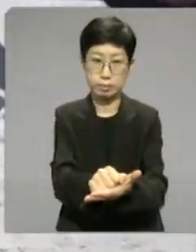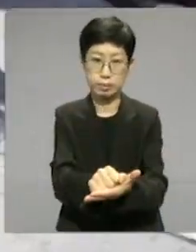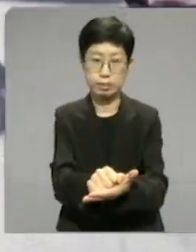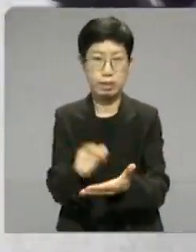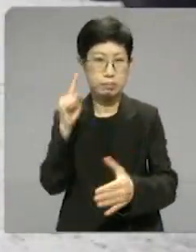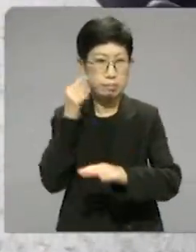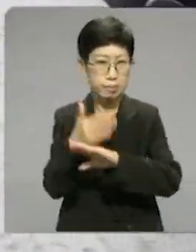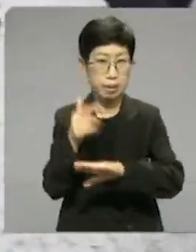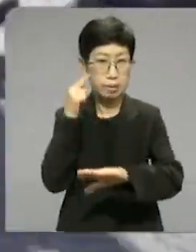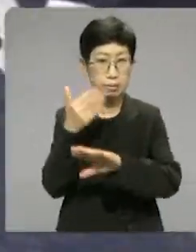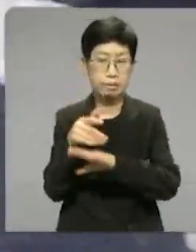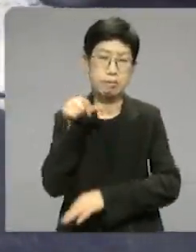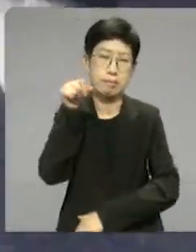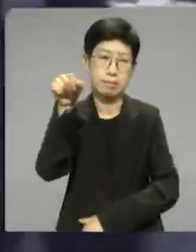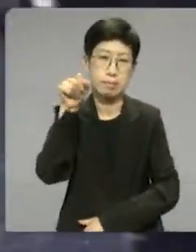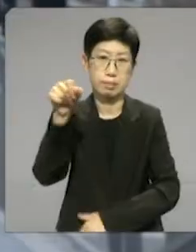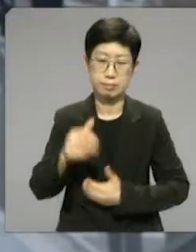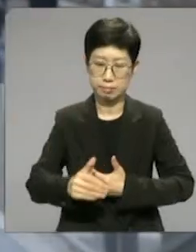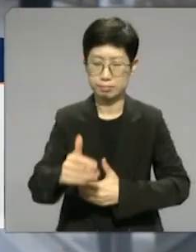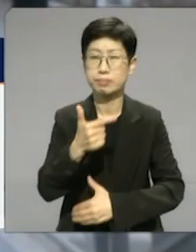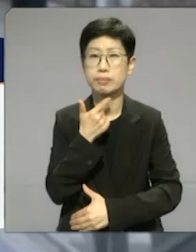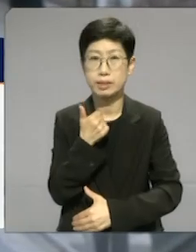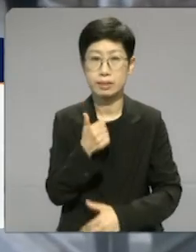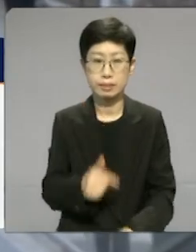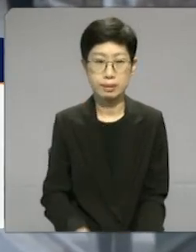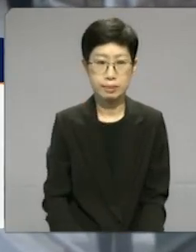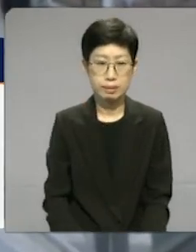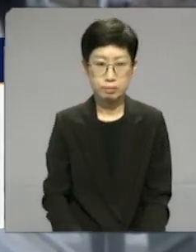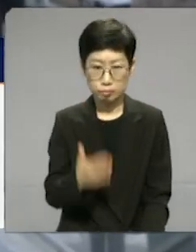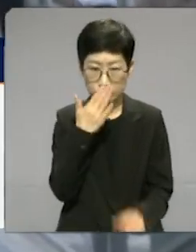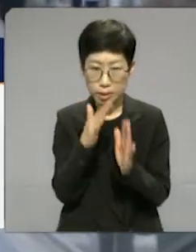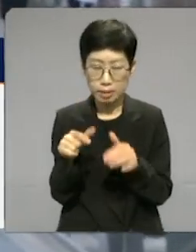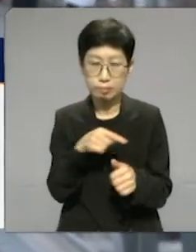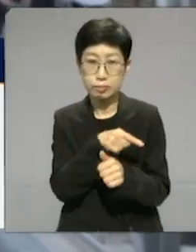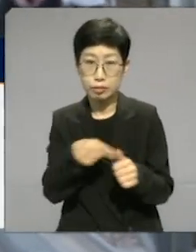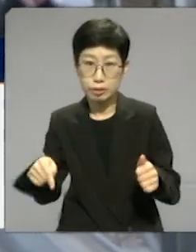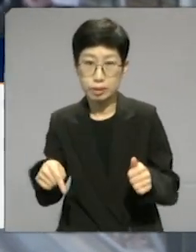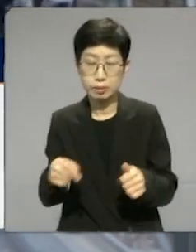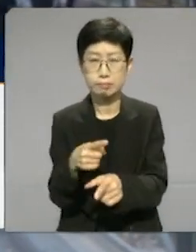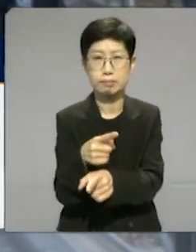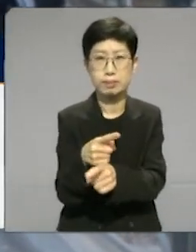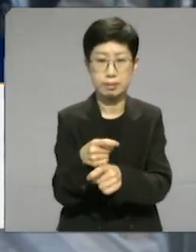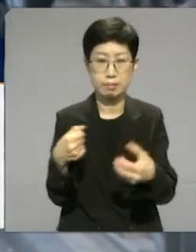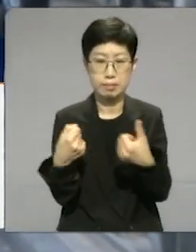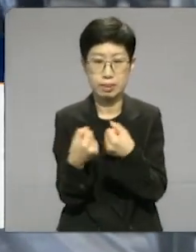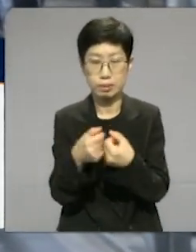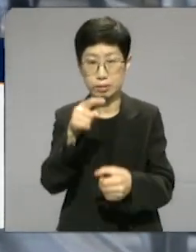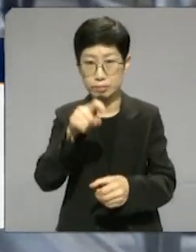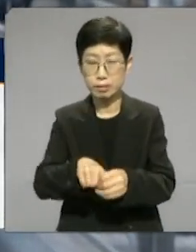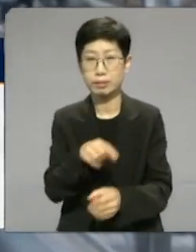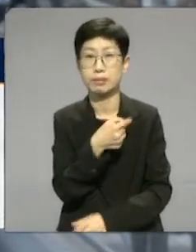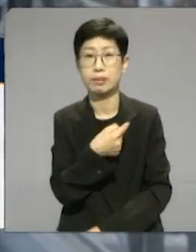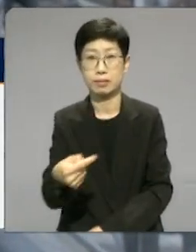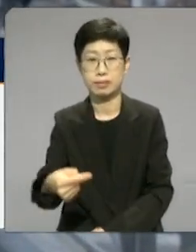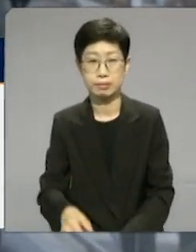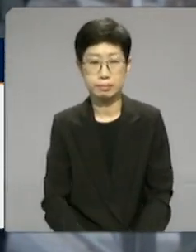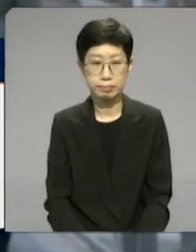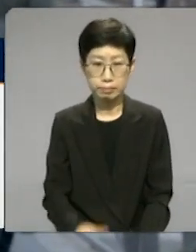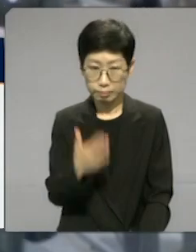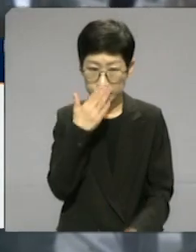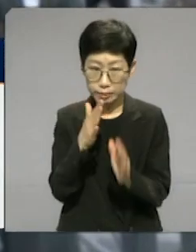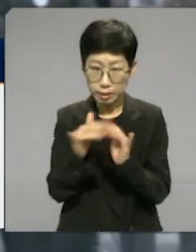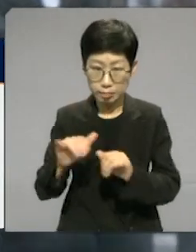저항하는 시위를 벌이기도 했습니다. Came now to fight the enemy that are killing the